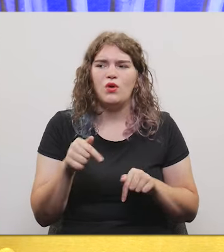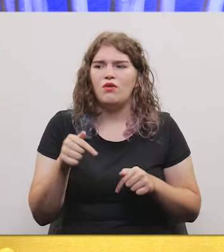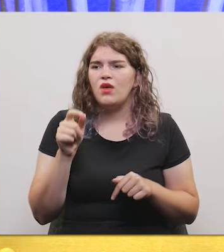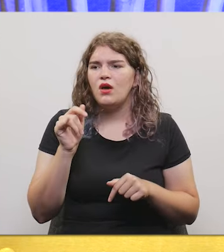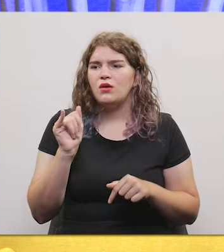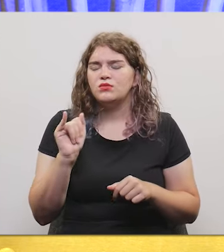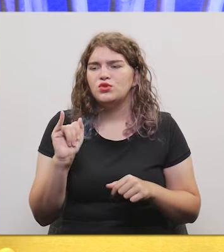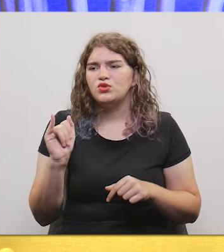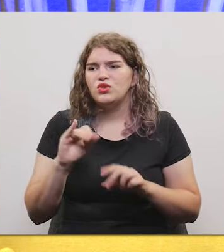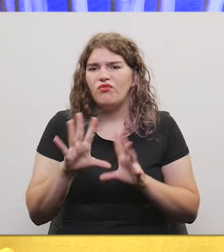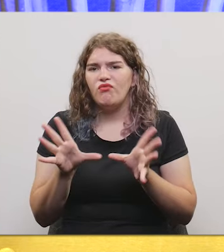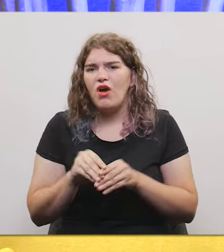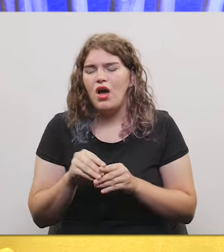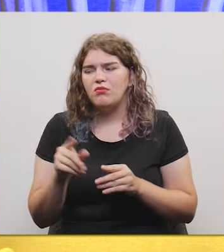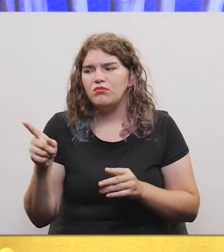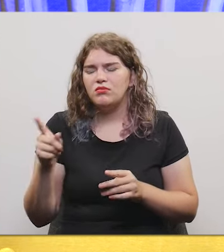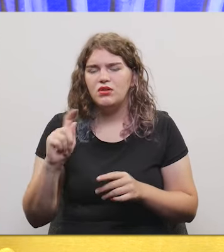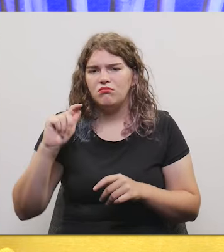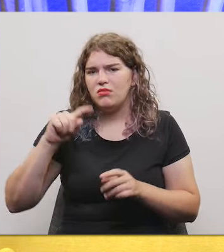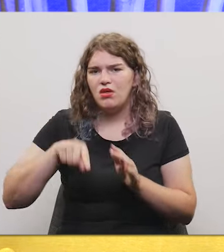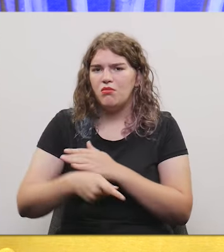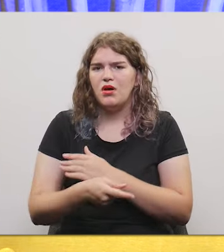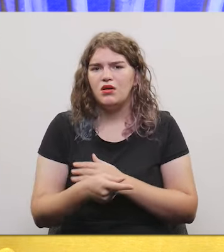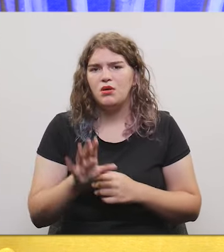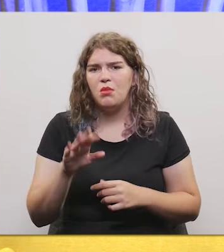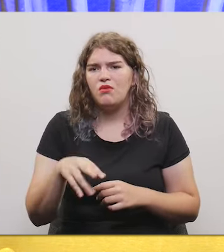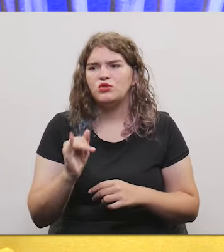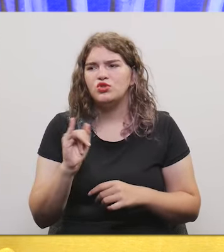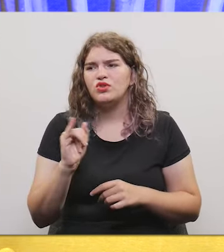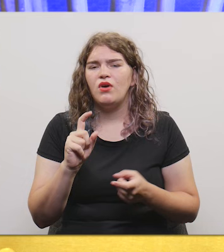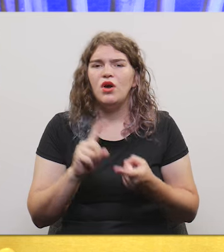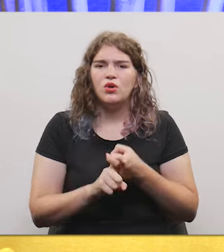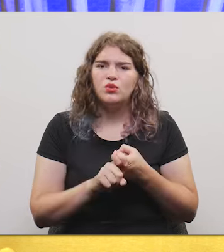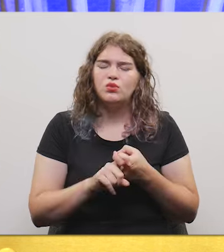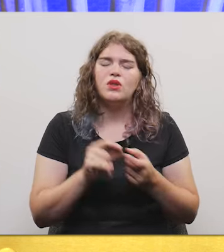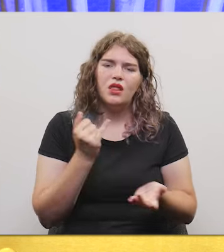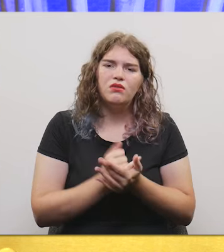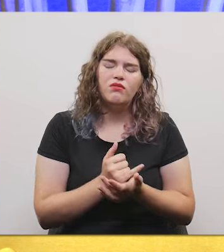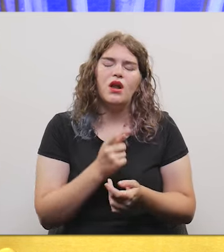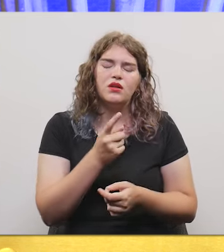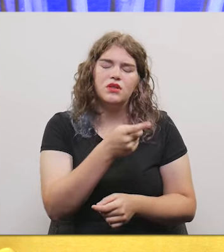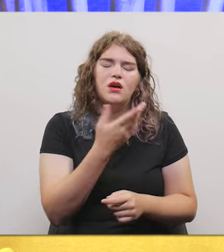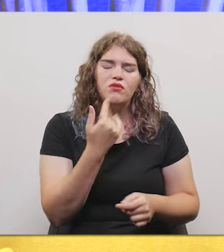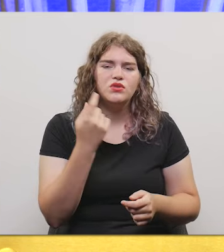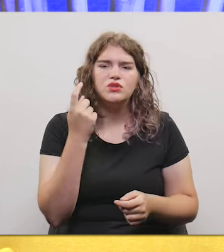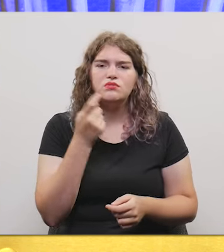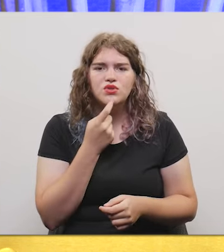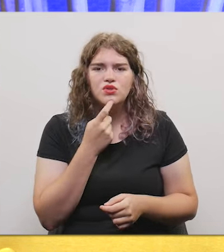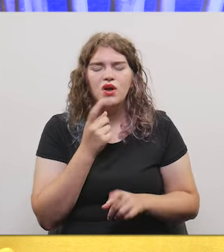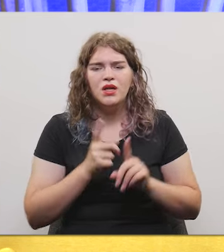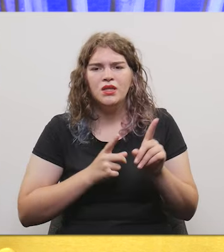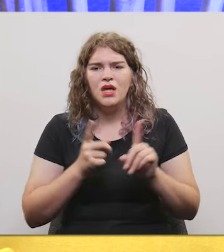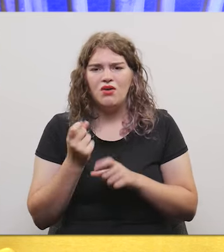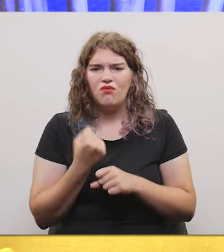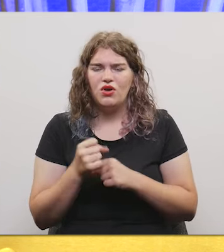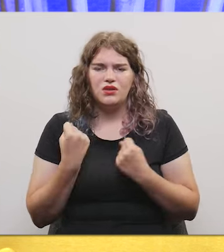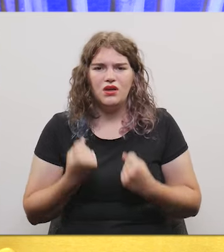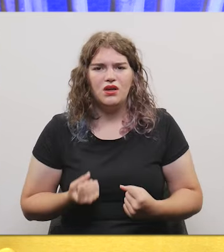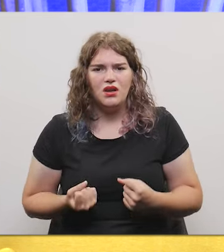aveam oamenii familiari. Am avut și câteva rude care mi-au fost aproape, într-adevăr.